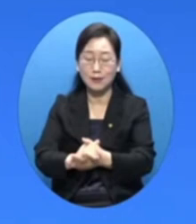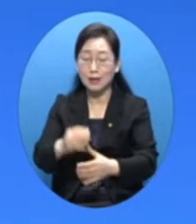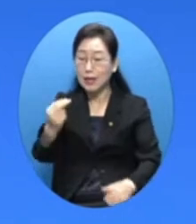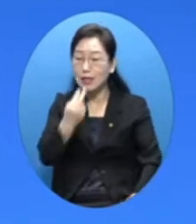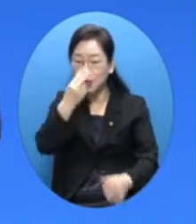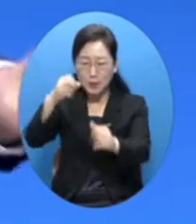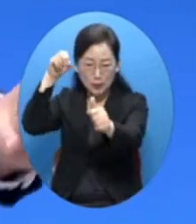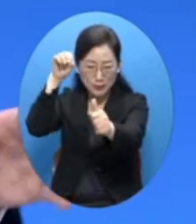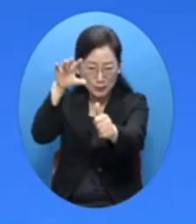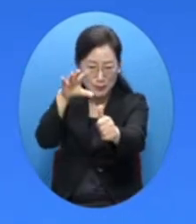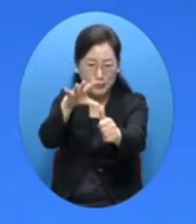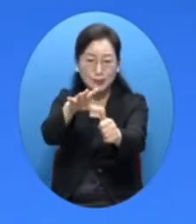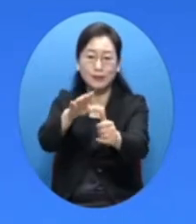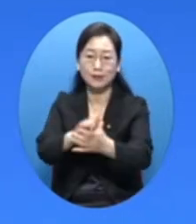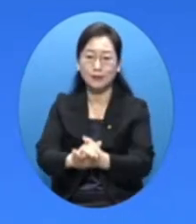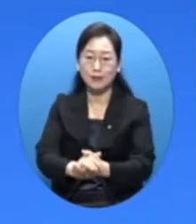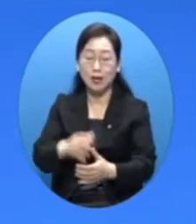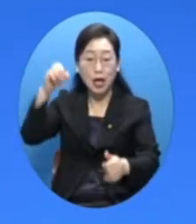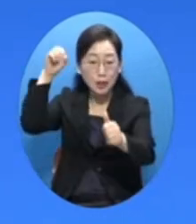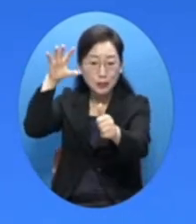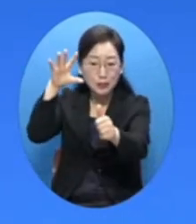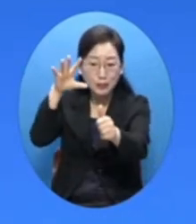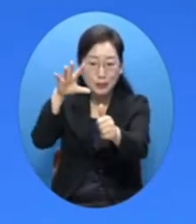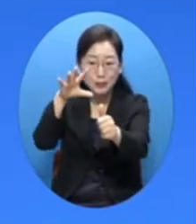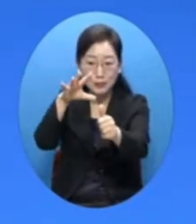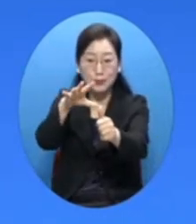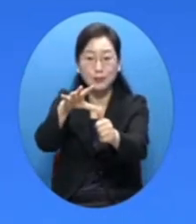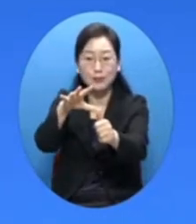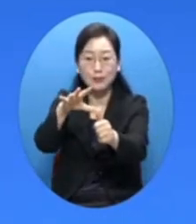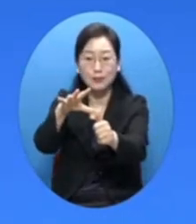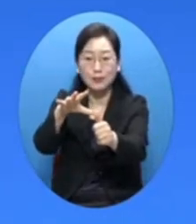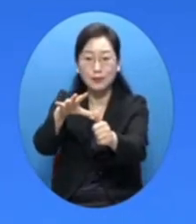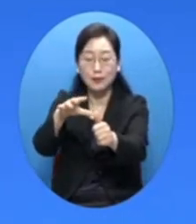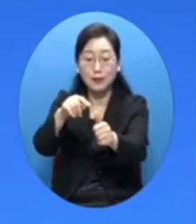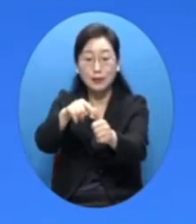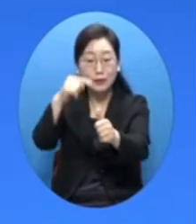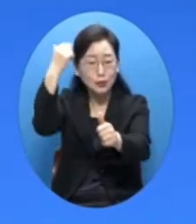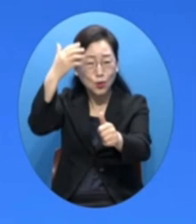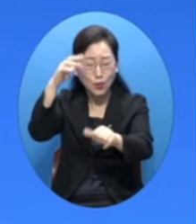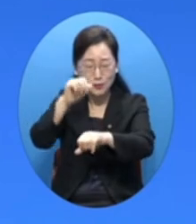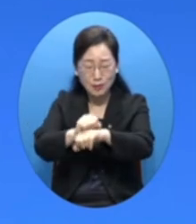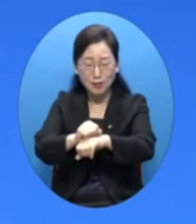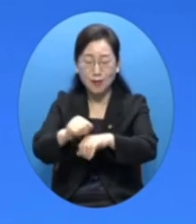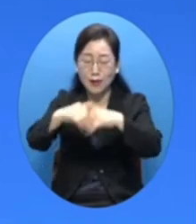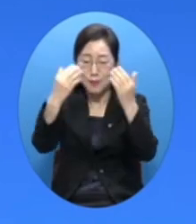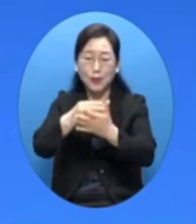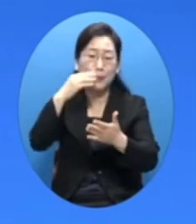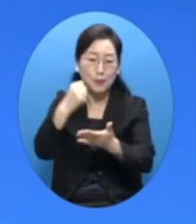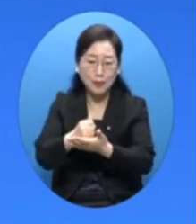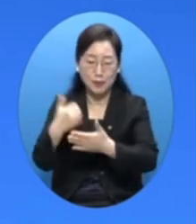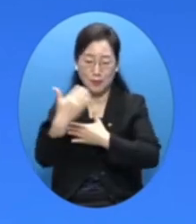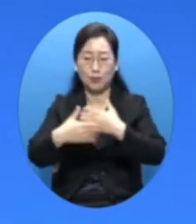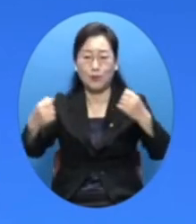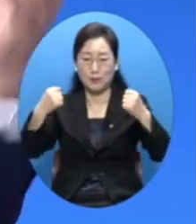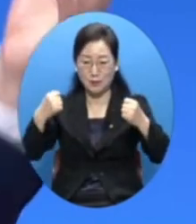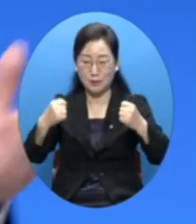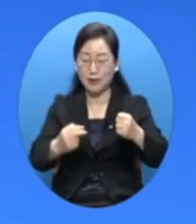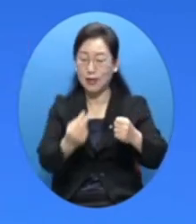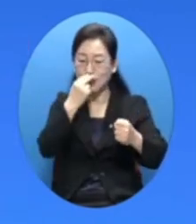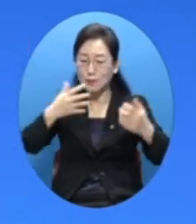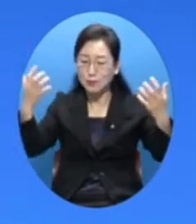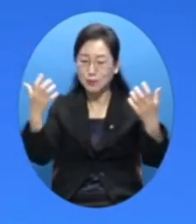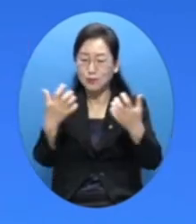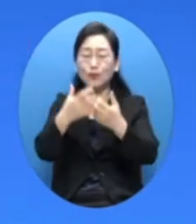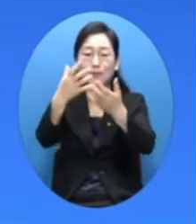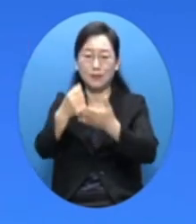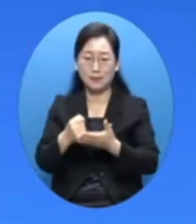빛이 비춰지는 것입니다. 빛이 비춰지면 그 영혼이 잘된 같이 범죄가 잘 되며 강건하게 되고 생명한테